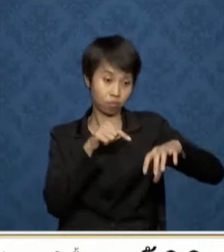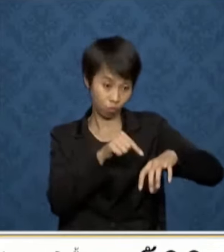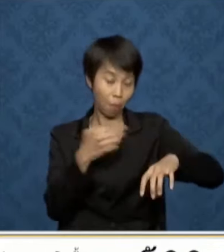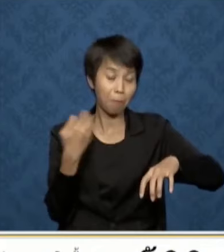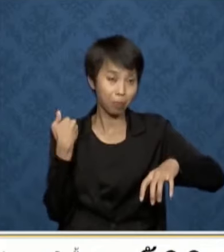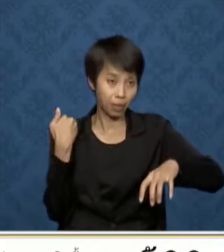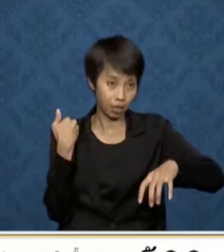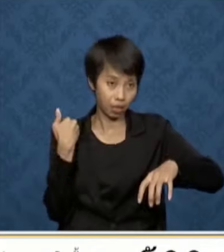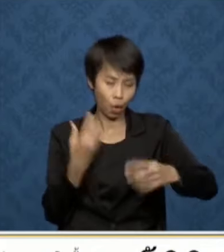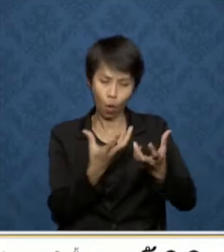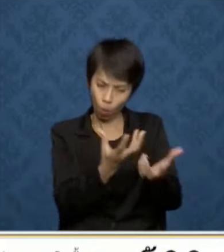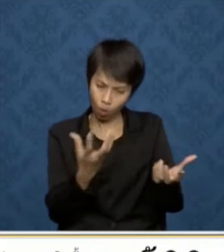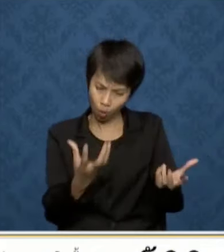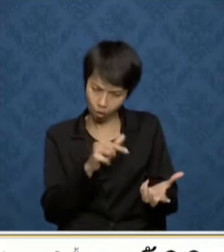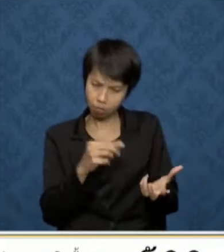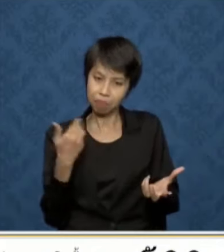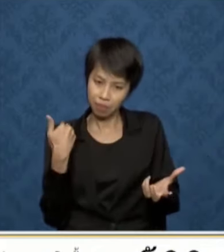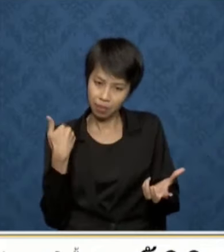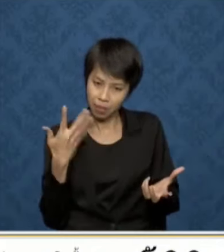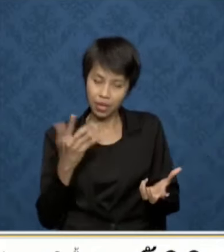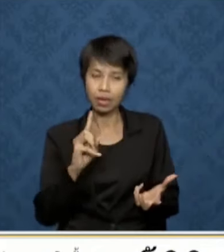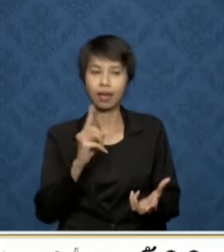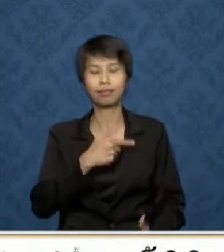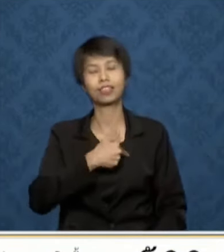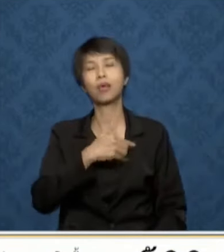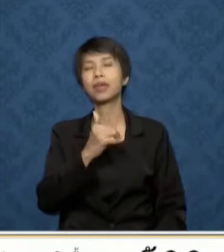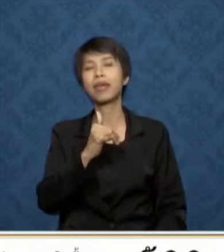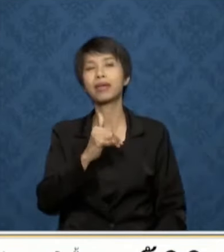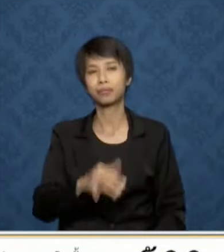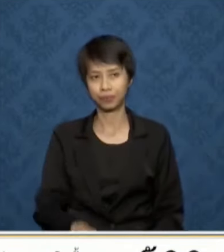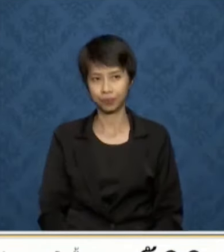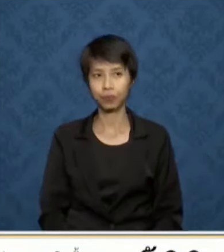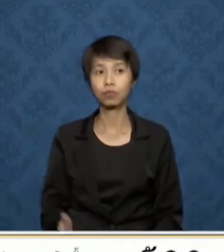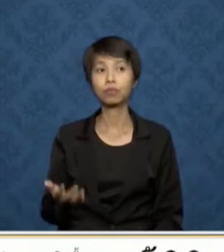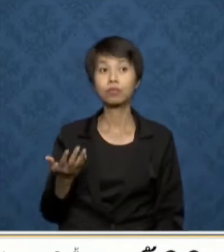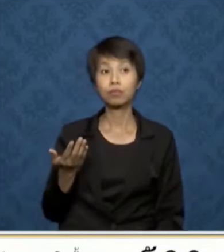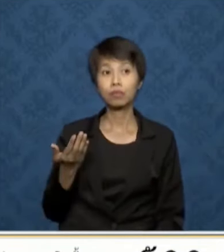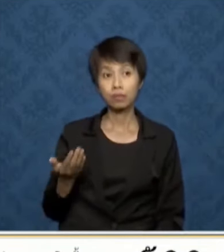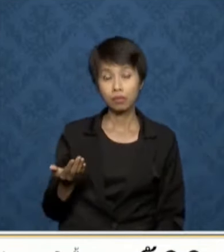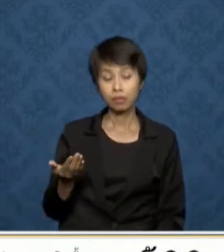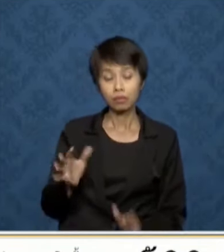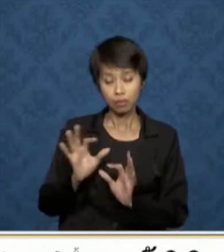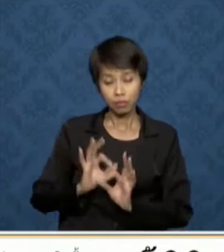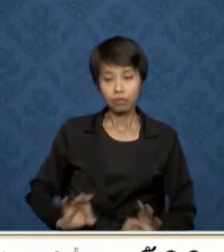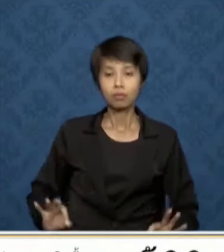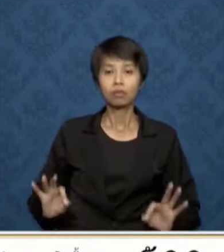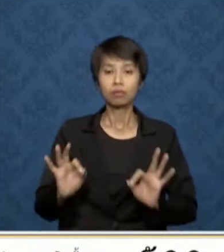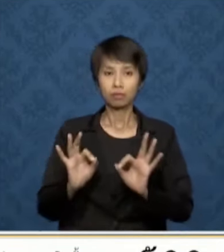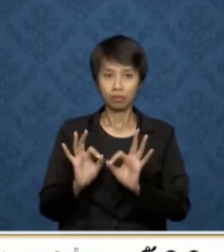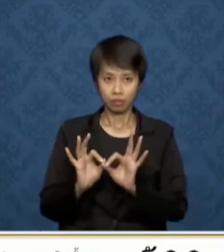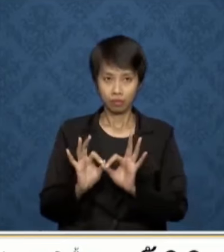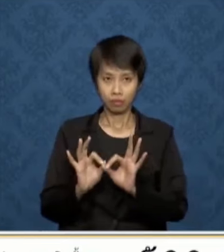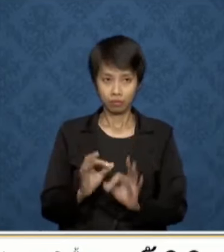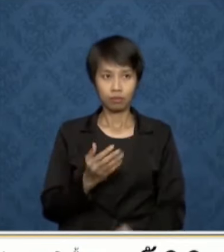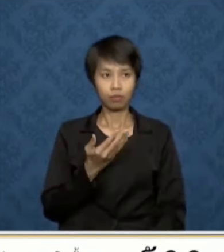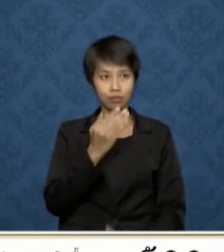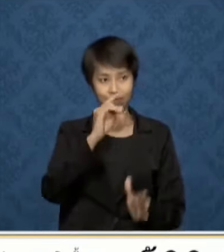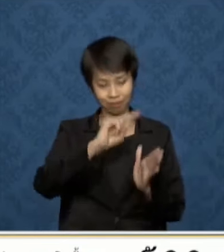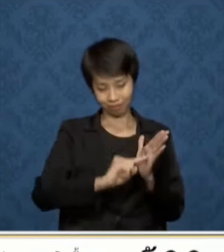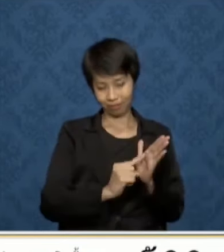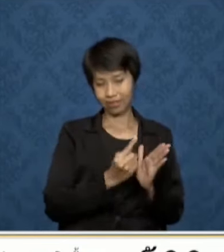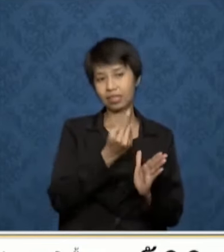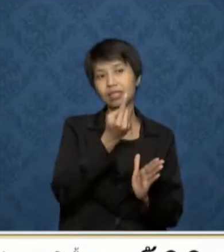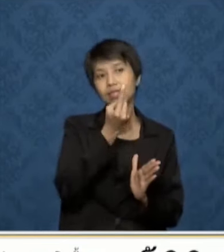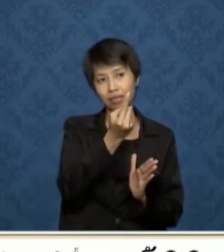ไม่แน่ใจทานมาทัน สารหลไปครับเพรฉนั้เี่ สิงสำคัญ ในโซ่ข้อแรกเลย